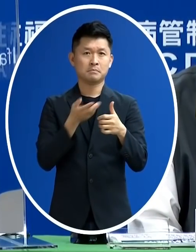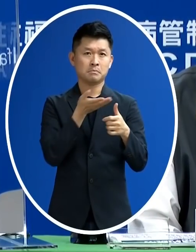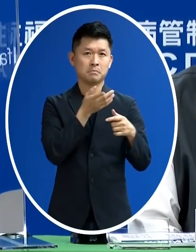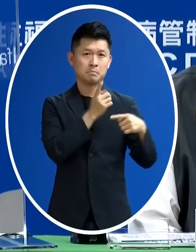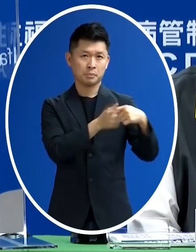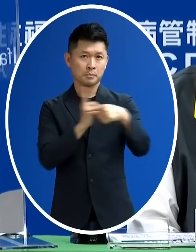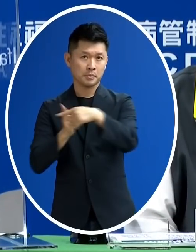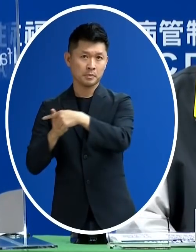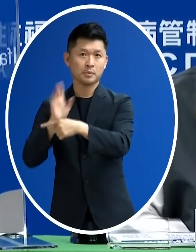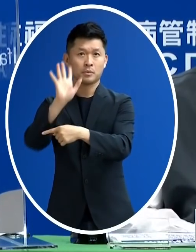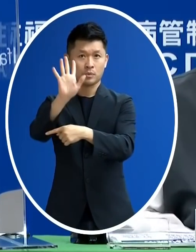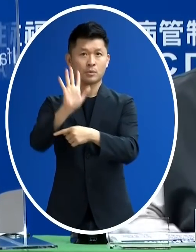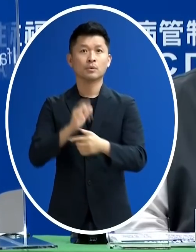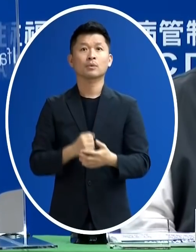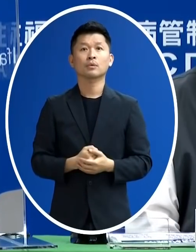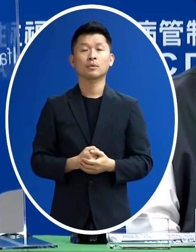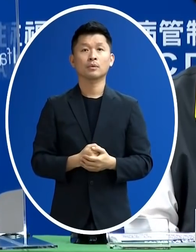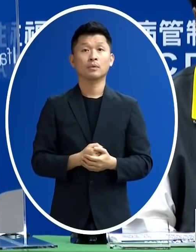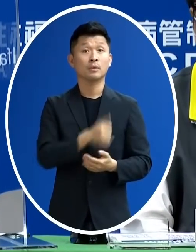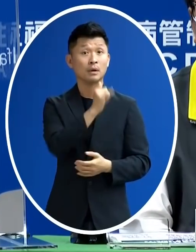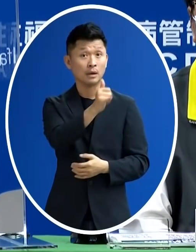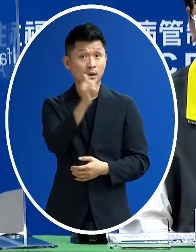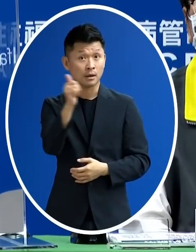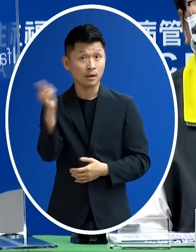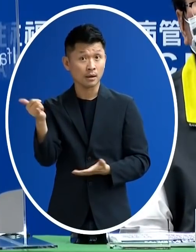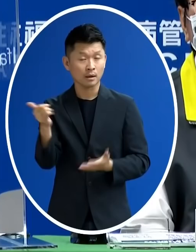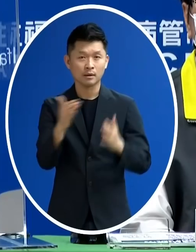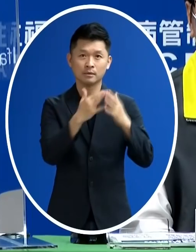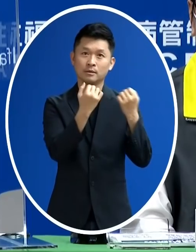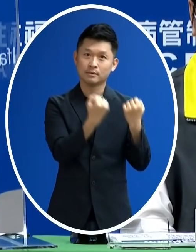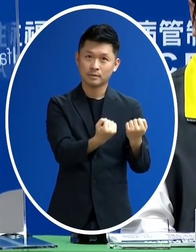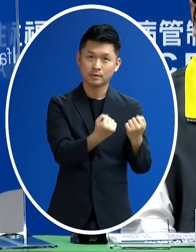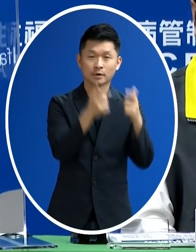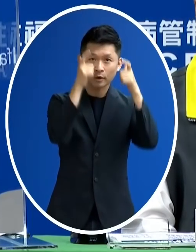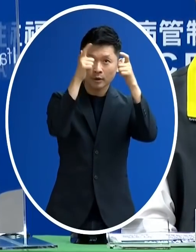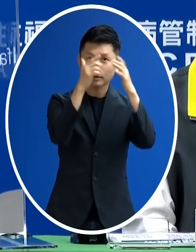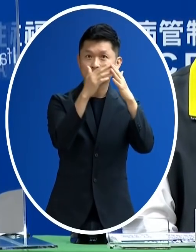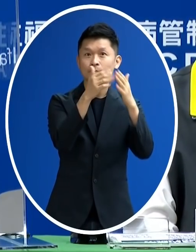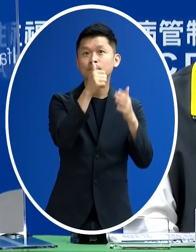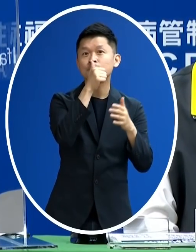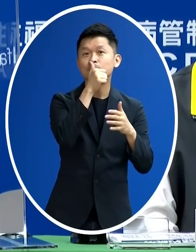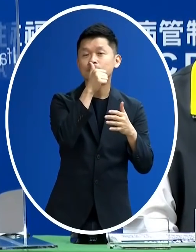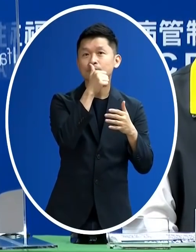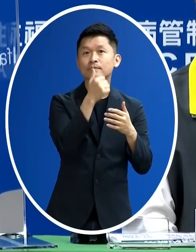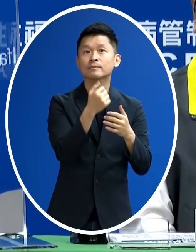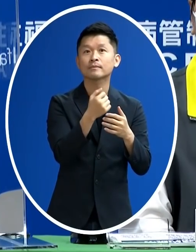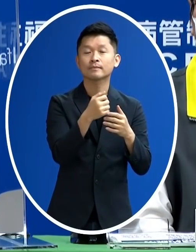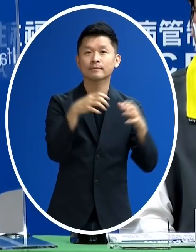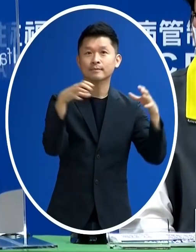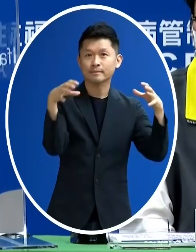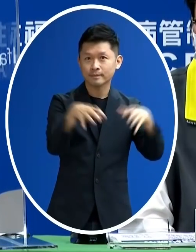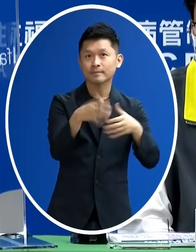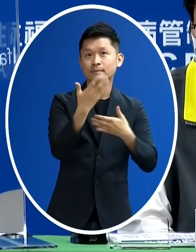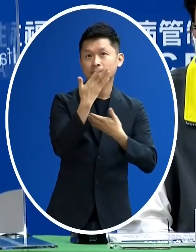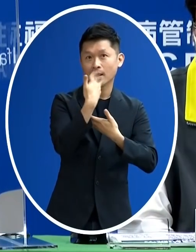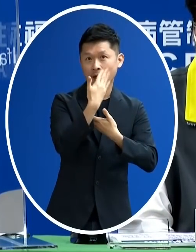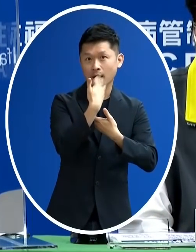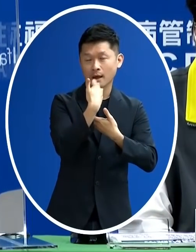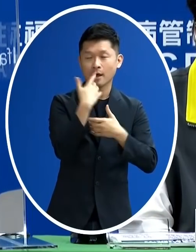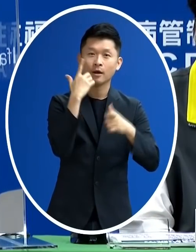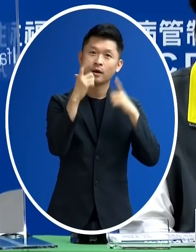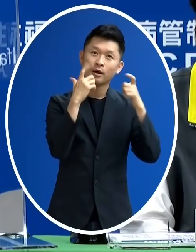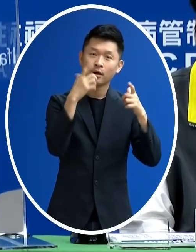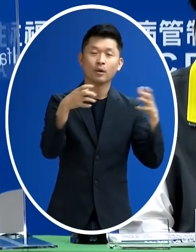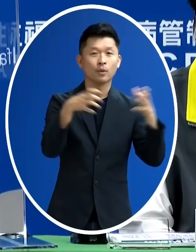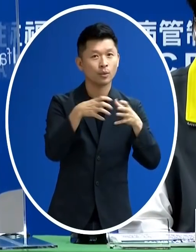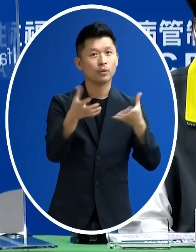疫哈，那足迹有在家里，在高雄的家里的一个聚餐哈，等新年的